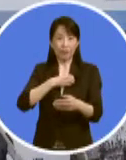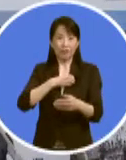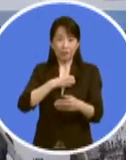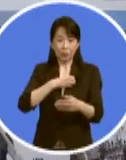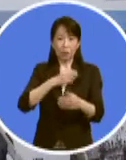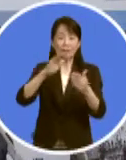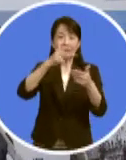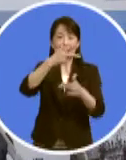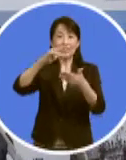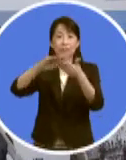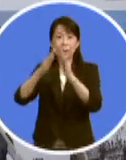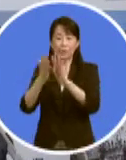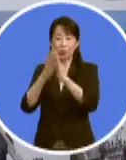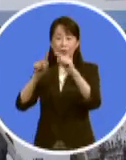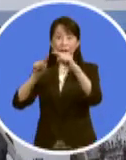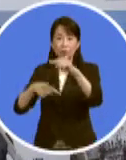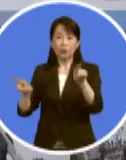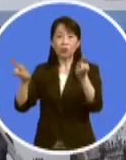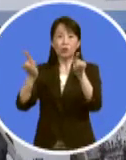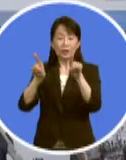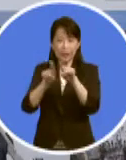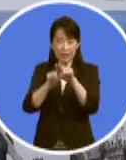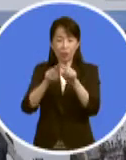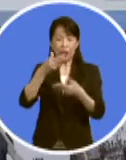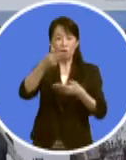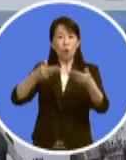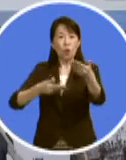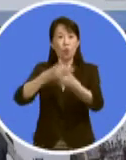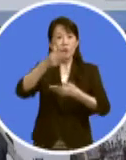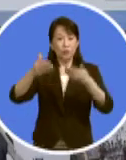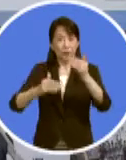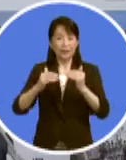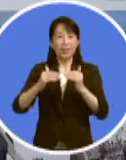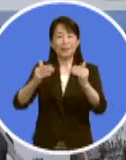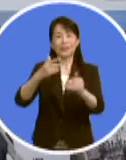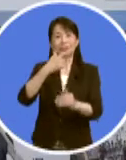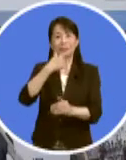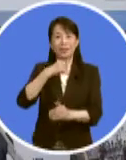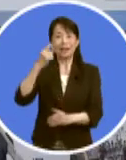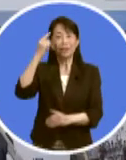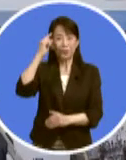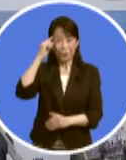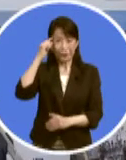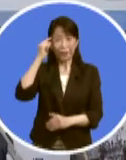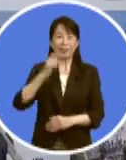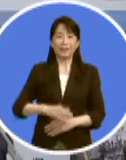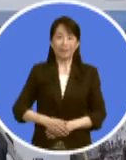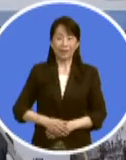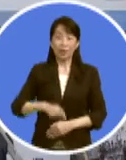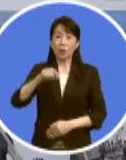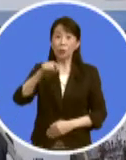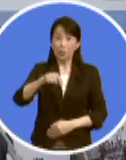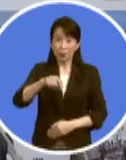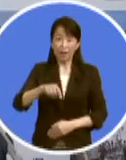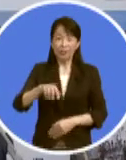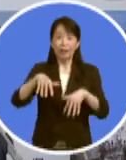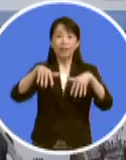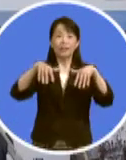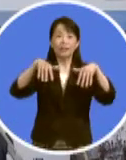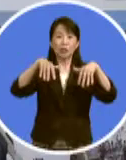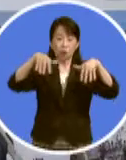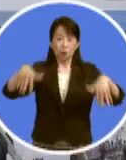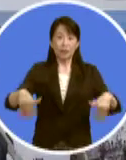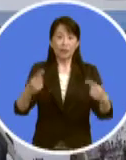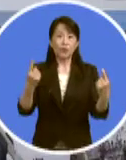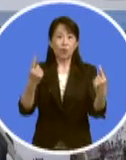神乳交流こういったこともこれから提案をして形にしていきたいということで思っておりますまあこれはあの今回の